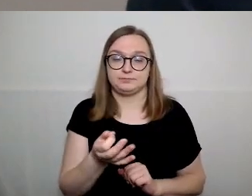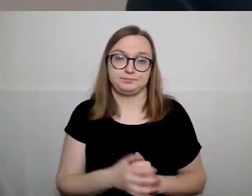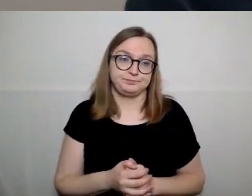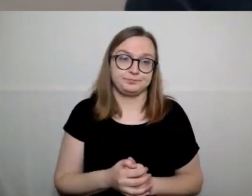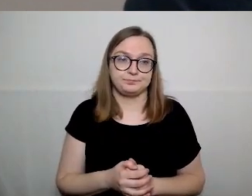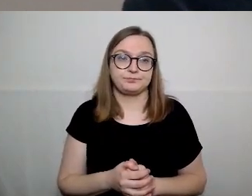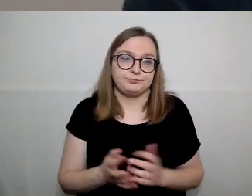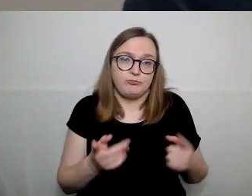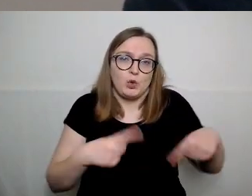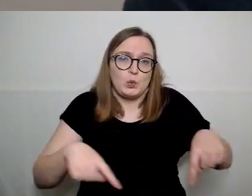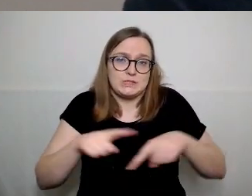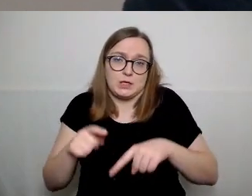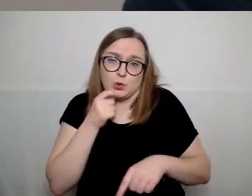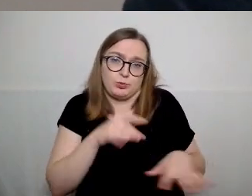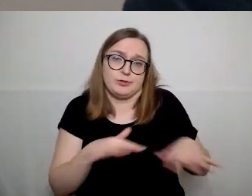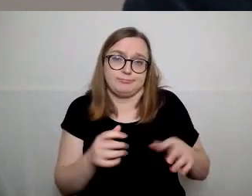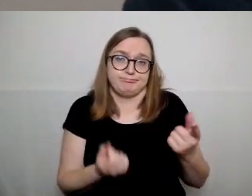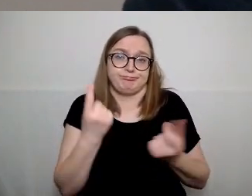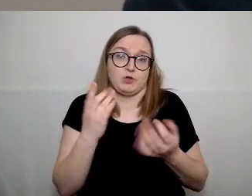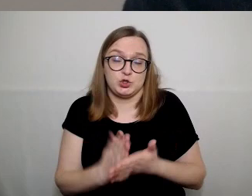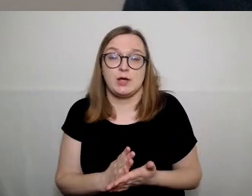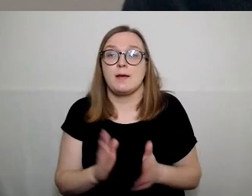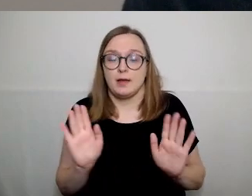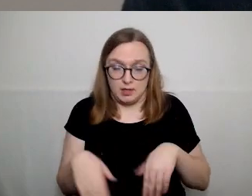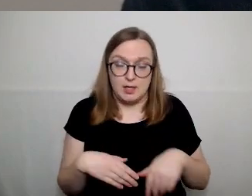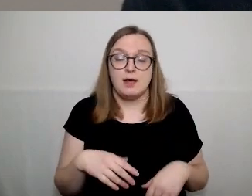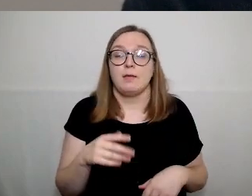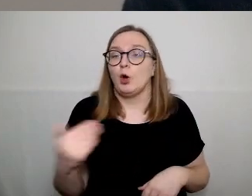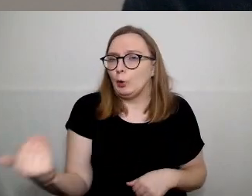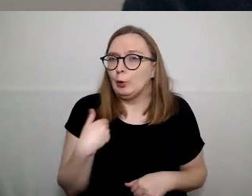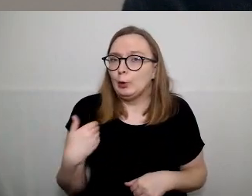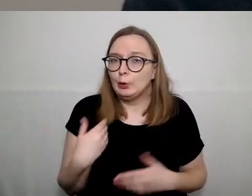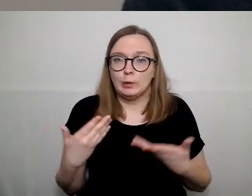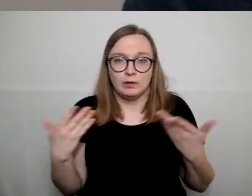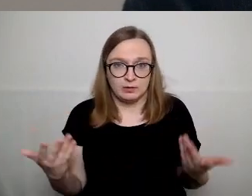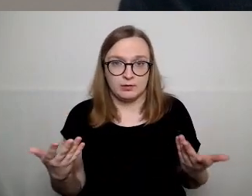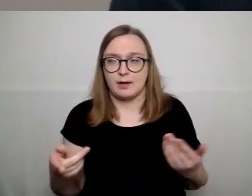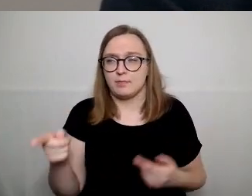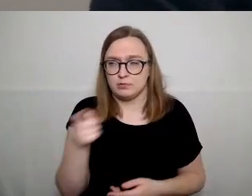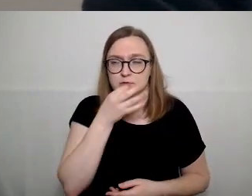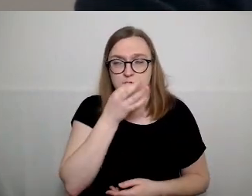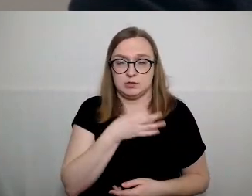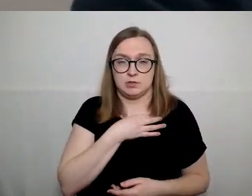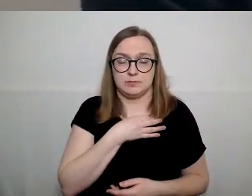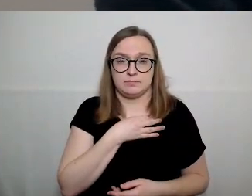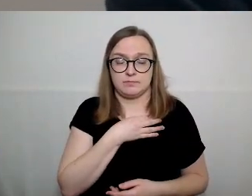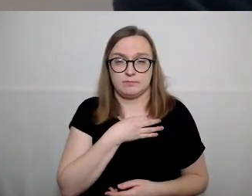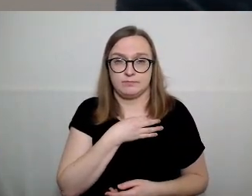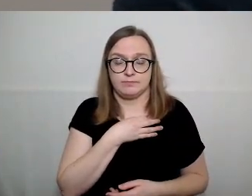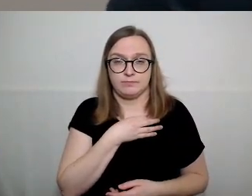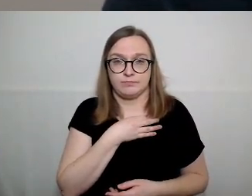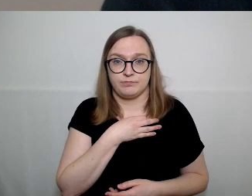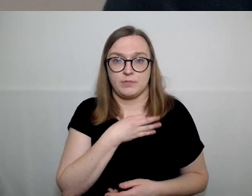sričių. Taigi, ko norėtųsi galbūt iš kaip jūs minėjote, iš